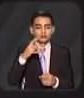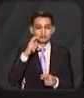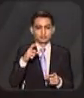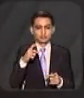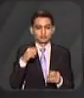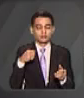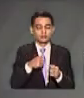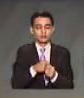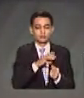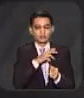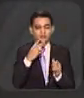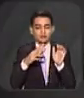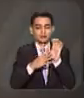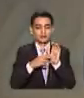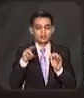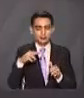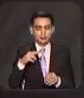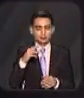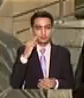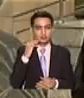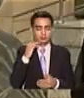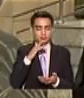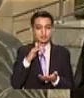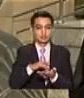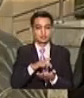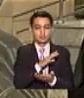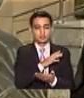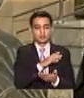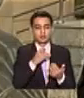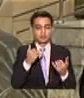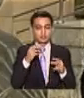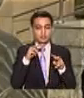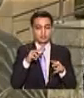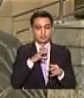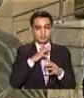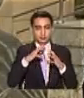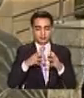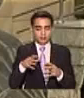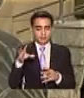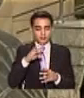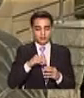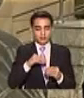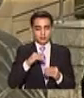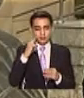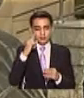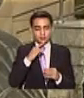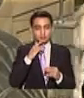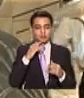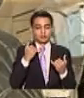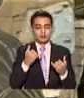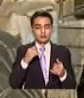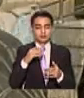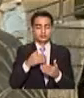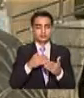ДТП 29 декабря в центре Алматы. За этой историей следила вся страна. В резонансном ДТП перед Новым годом